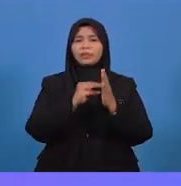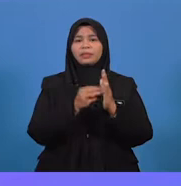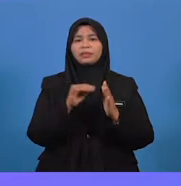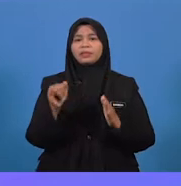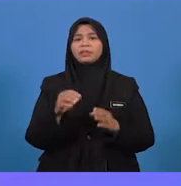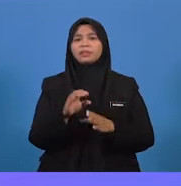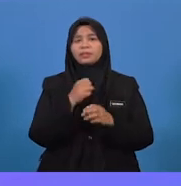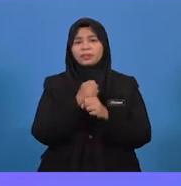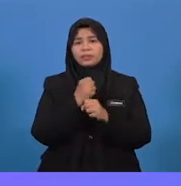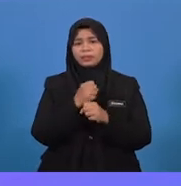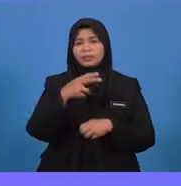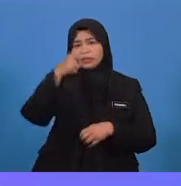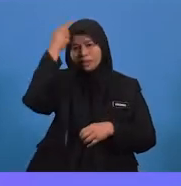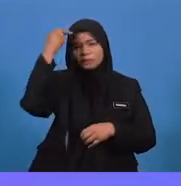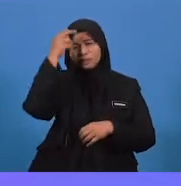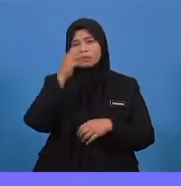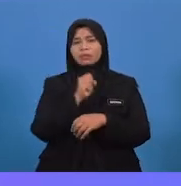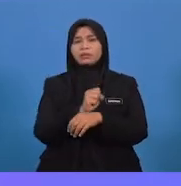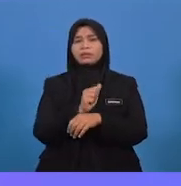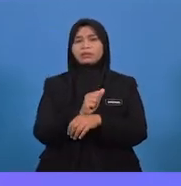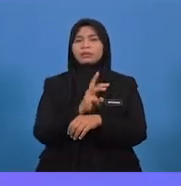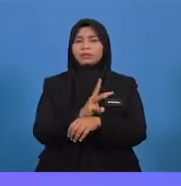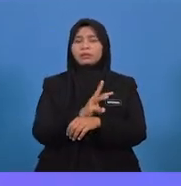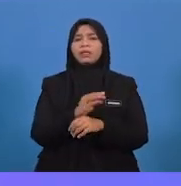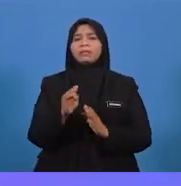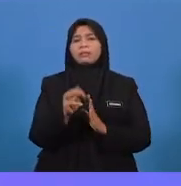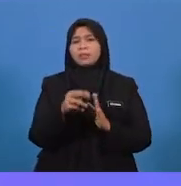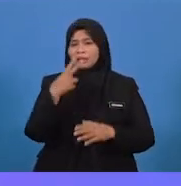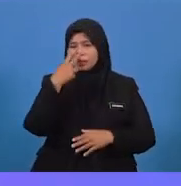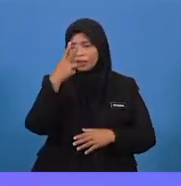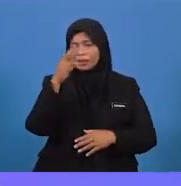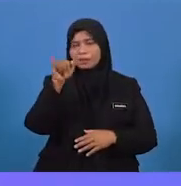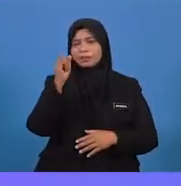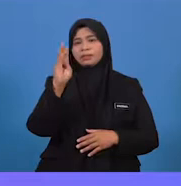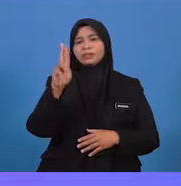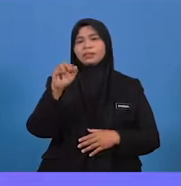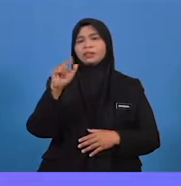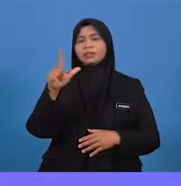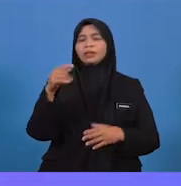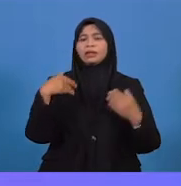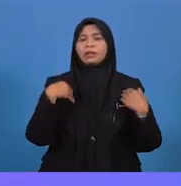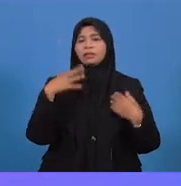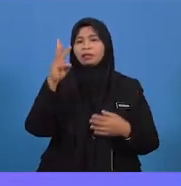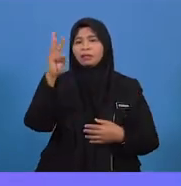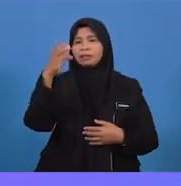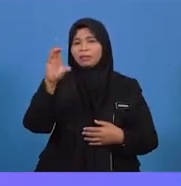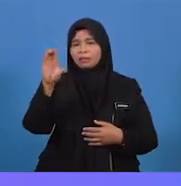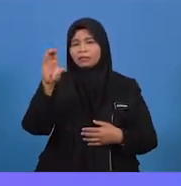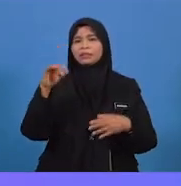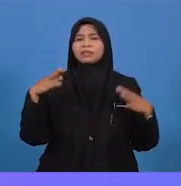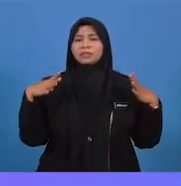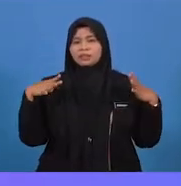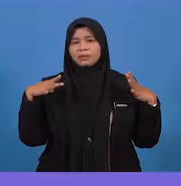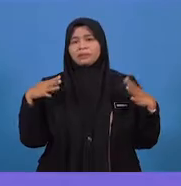Maksudnya, sesungguhnya Nabi SAW melihat Jibril ada 600